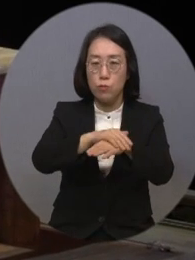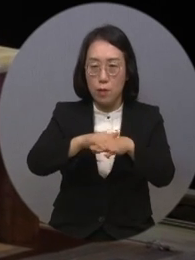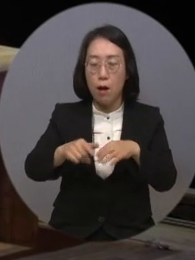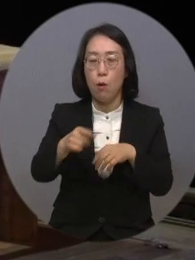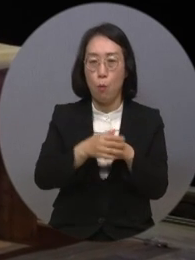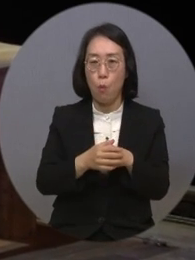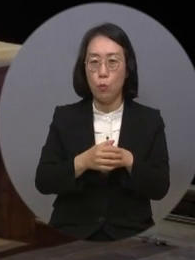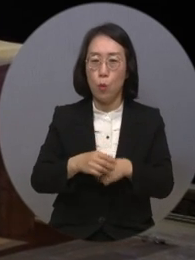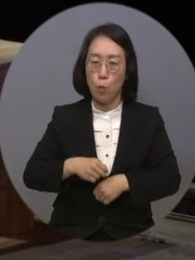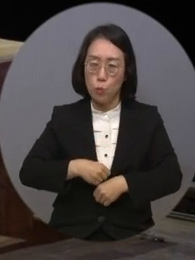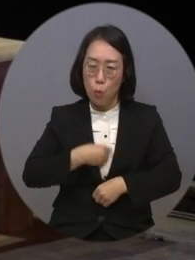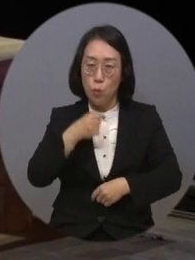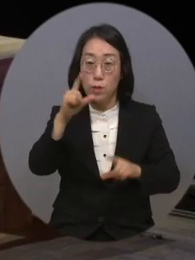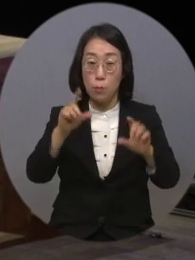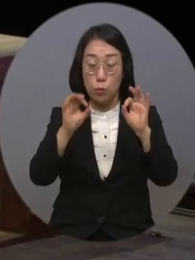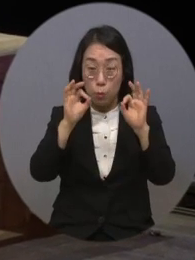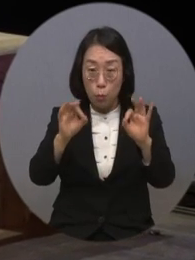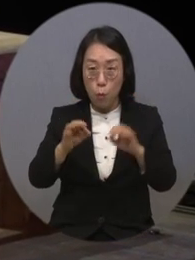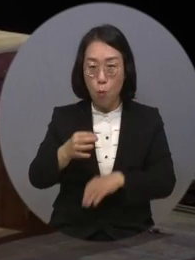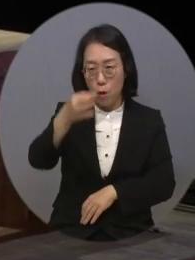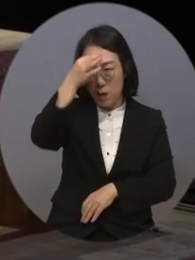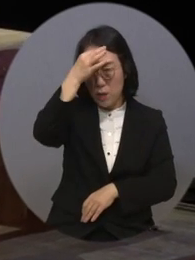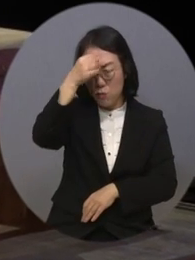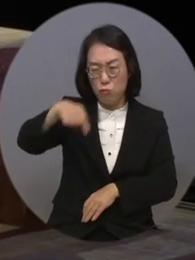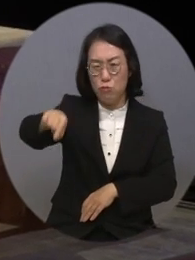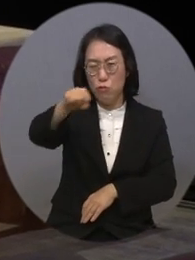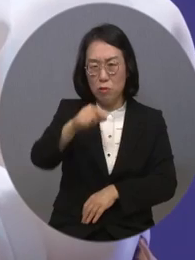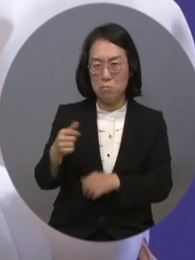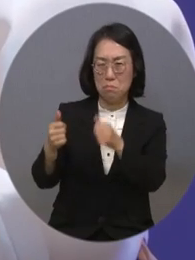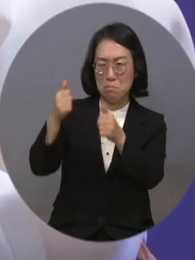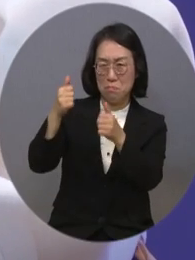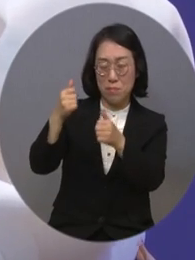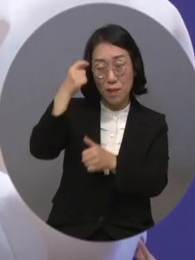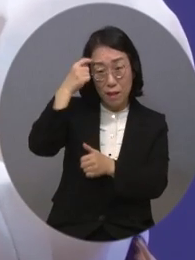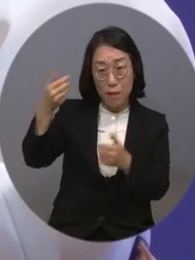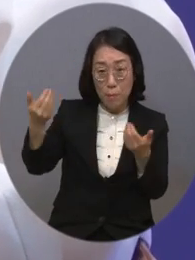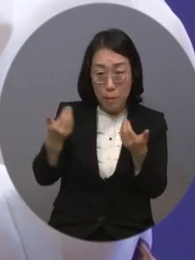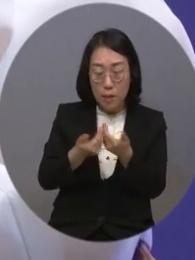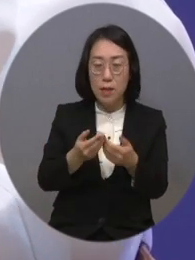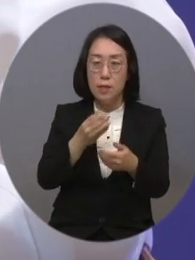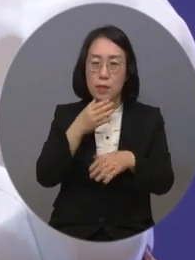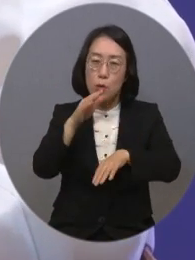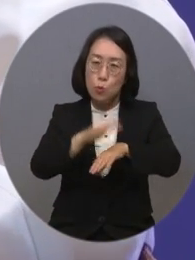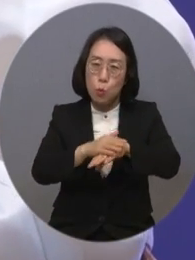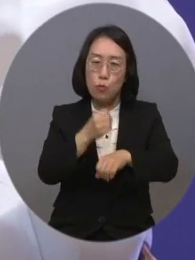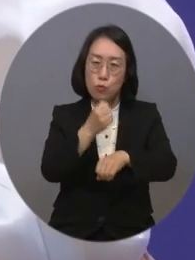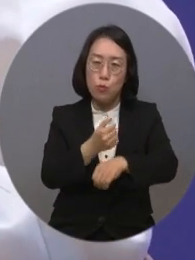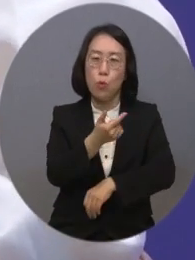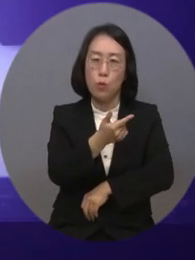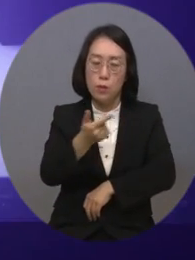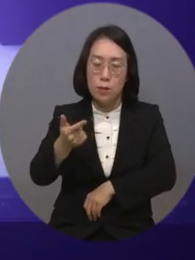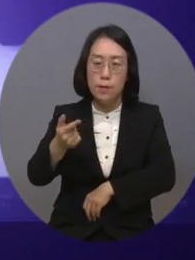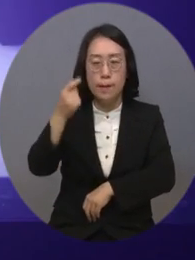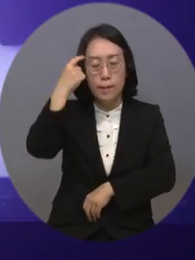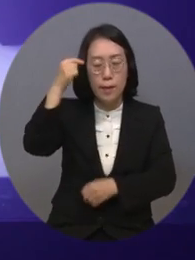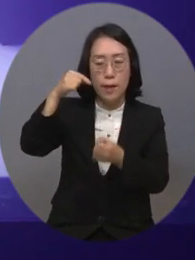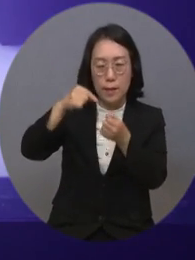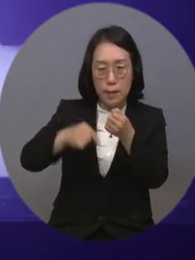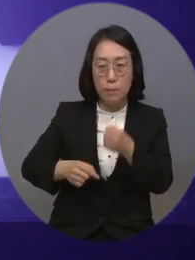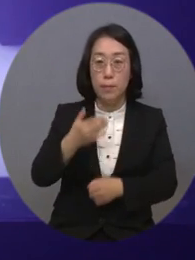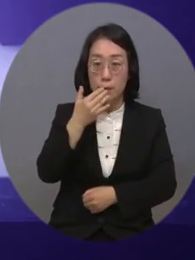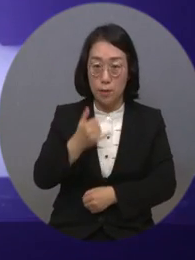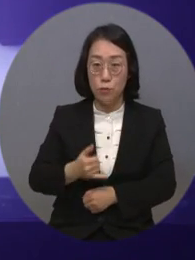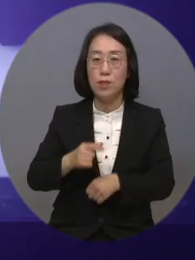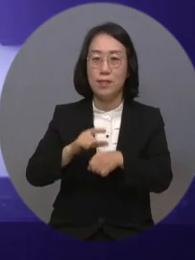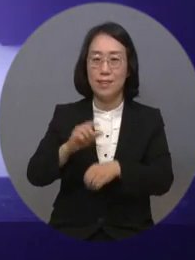그대로 담아내 첨단 기술 속에 묻혀 사는 현대인들에게 노동의 본질을 다시 한번 생각해 볼 수 있는 뜻깊은